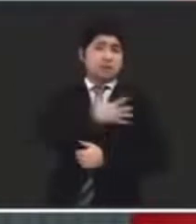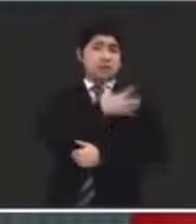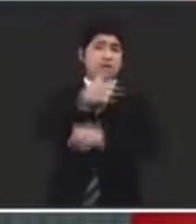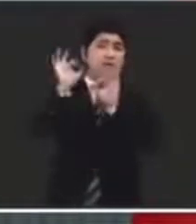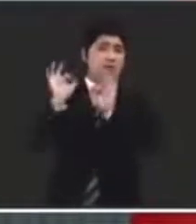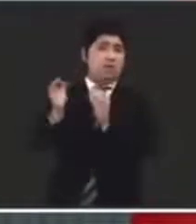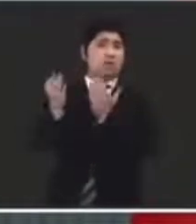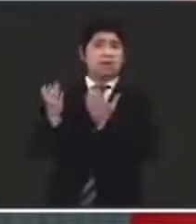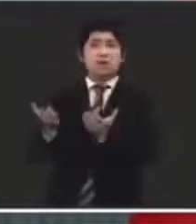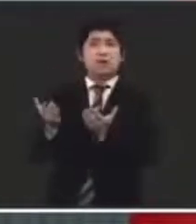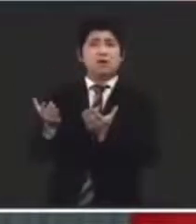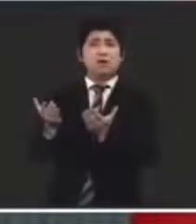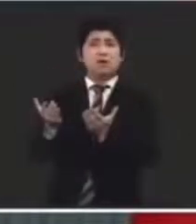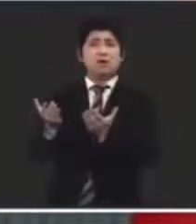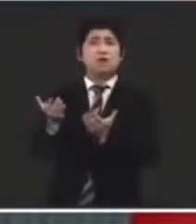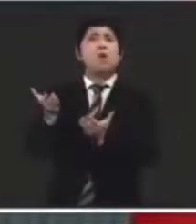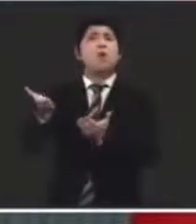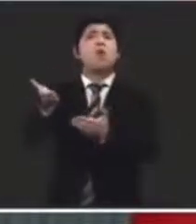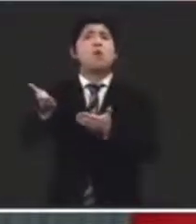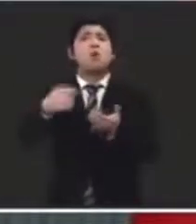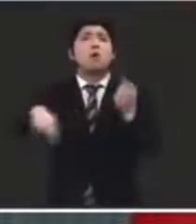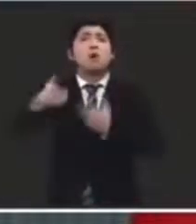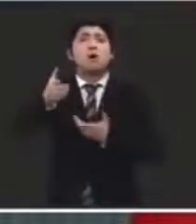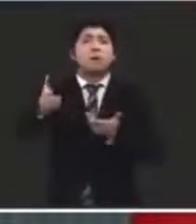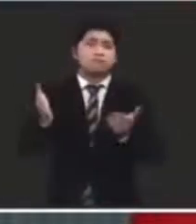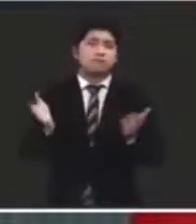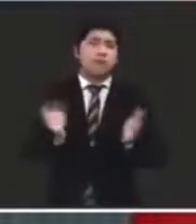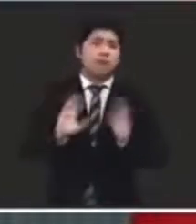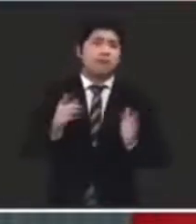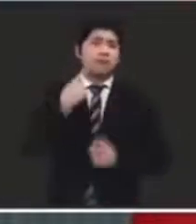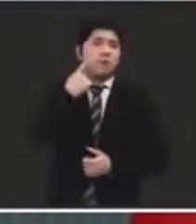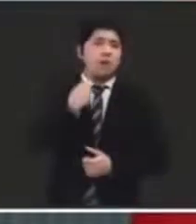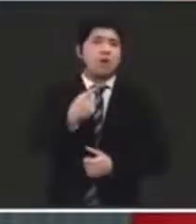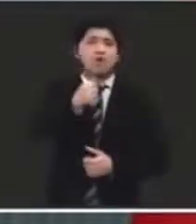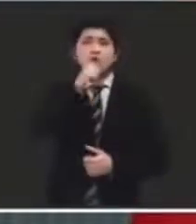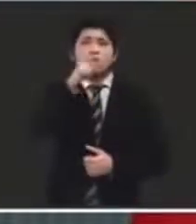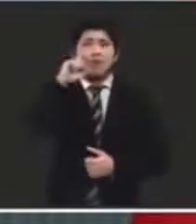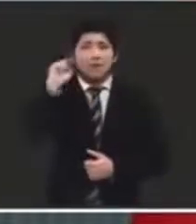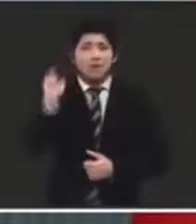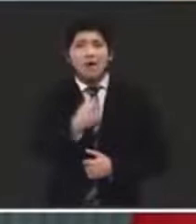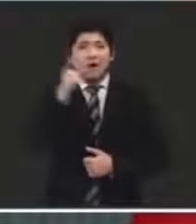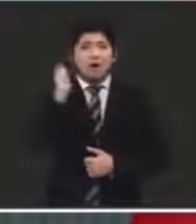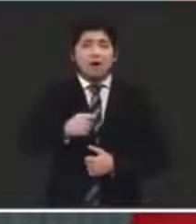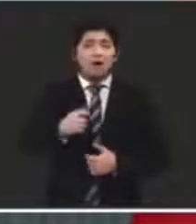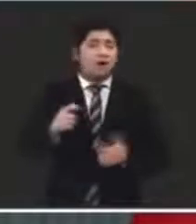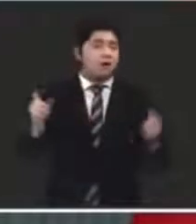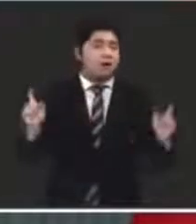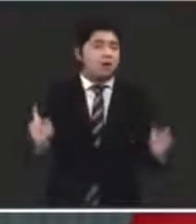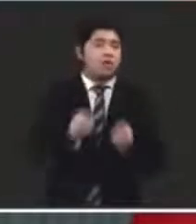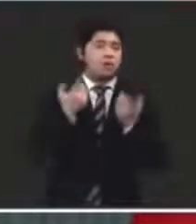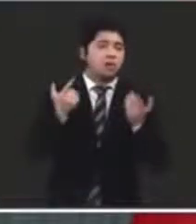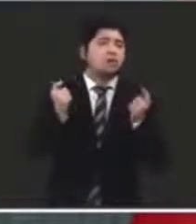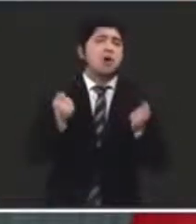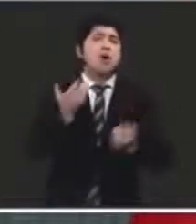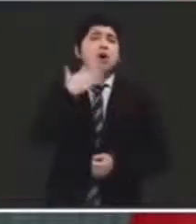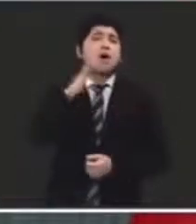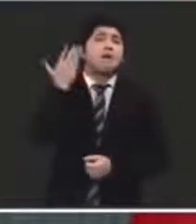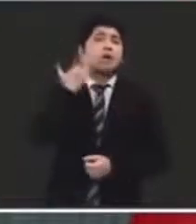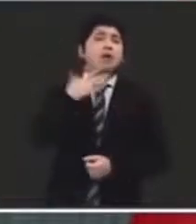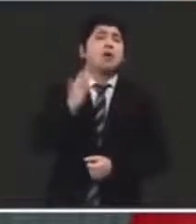vardı ama onlarla maalesef suyu bulmak hak getire yoktu